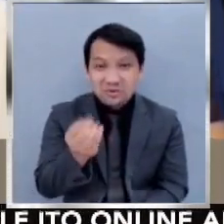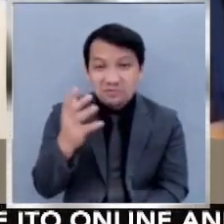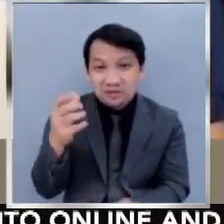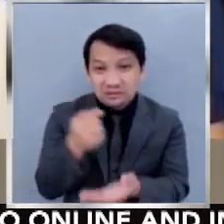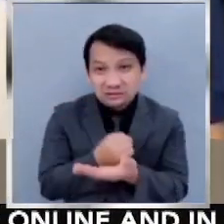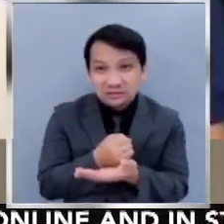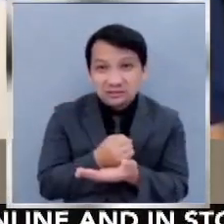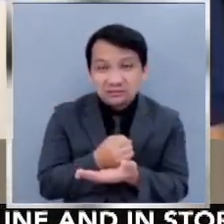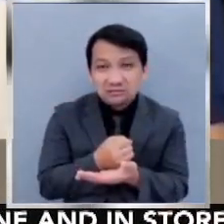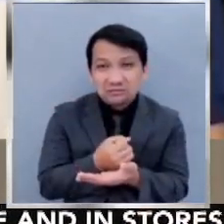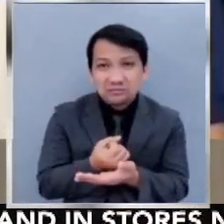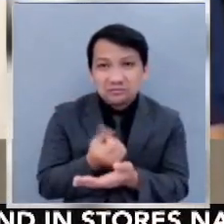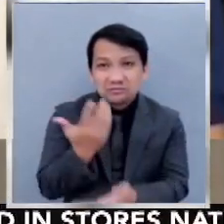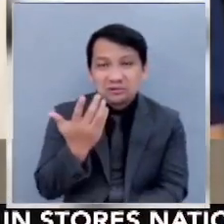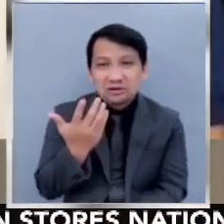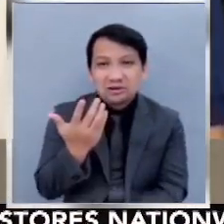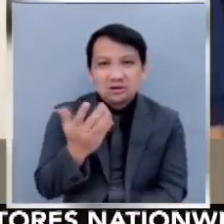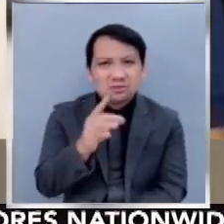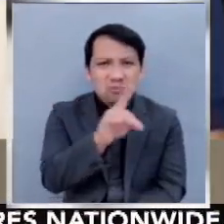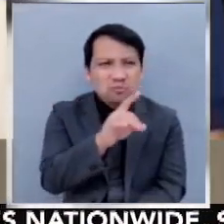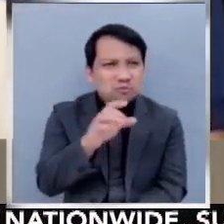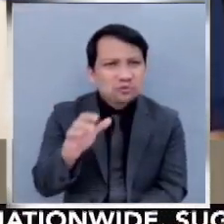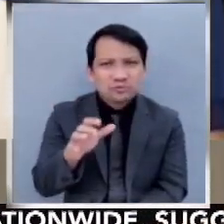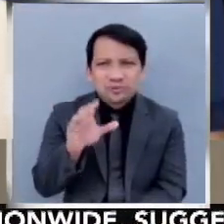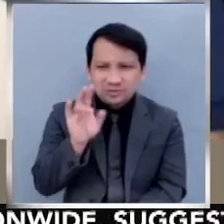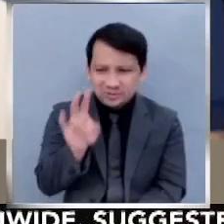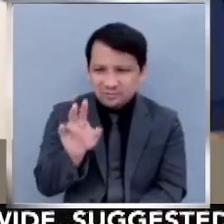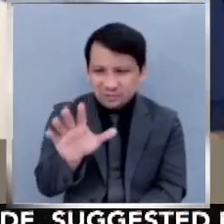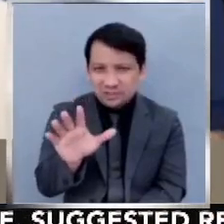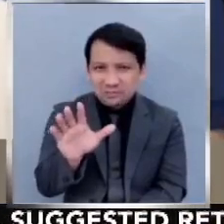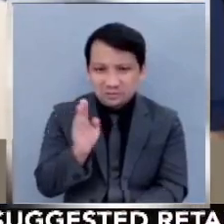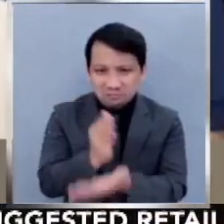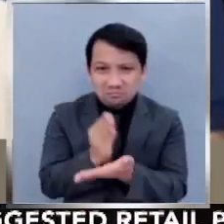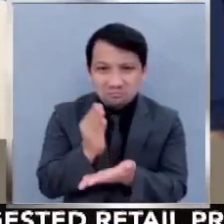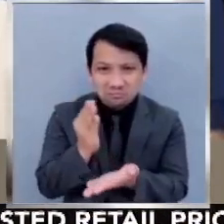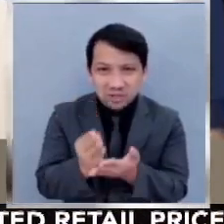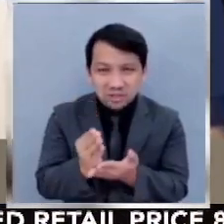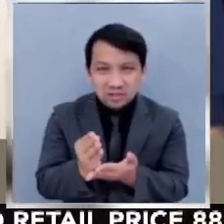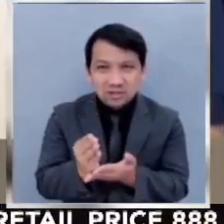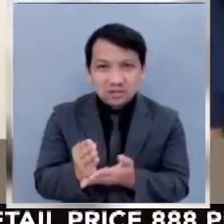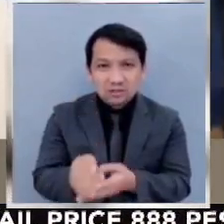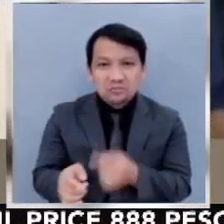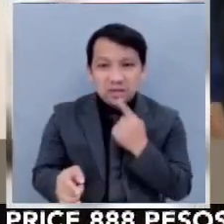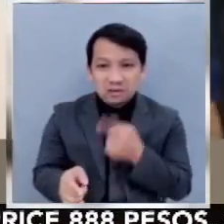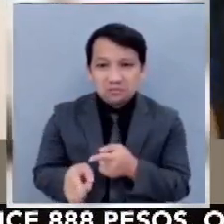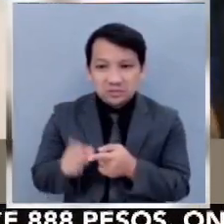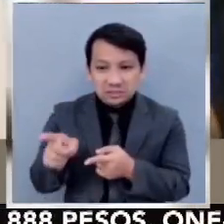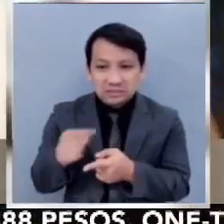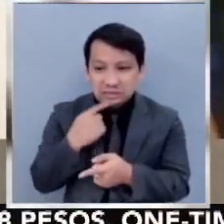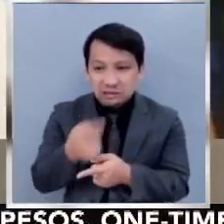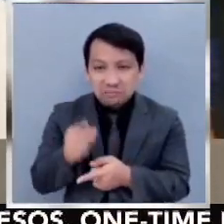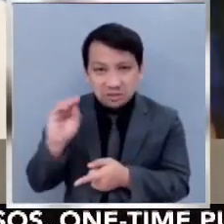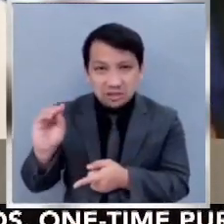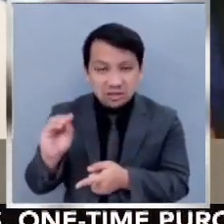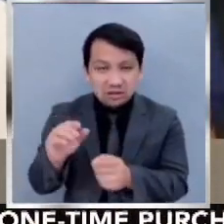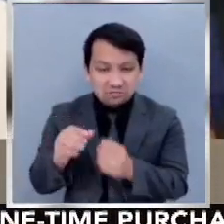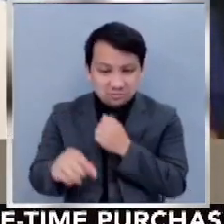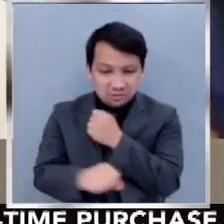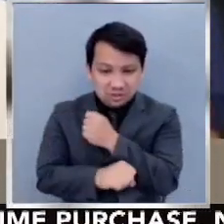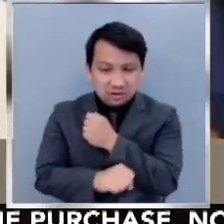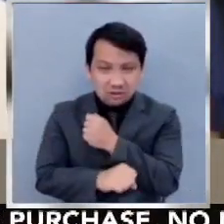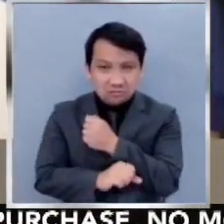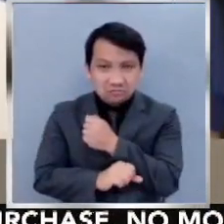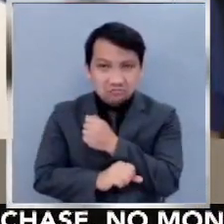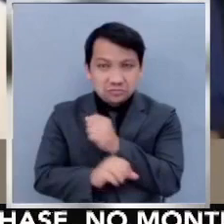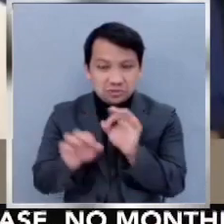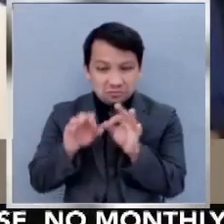around 175 billion of allegedly ill-gotten wealth. Oh. Ang